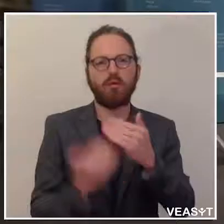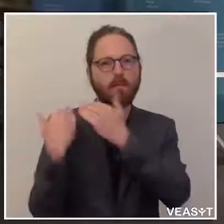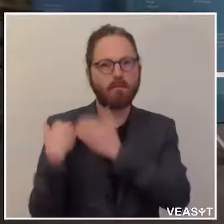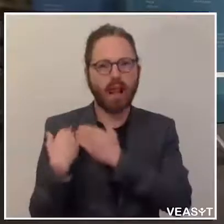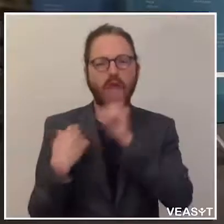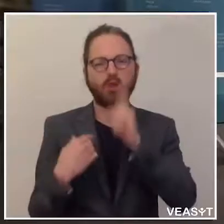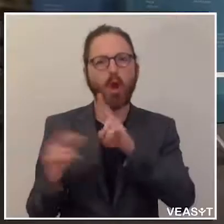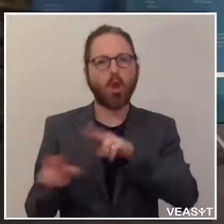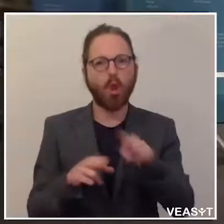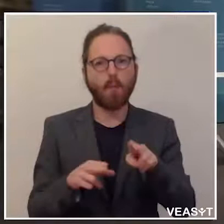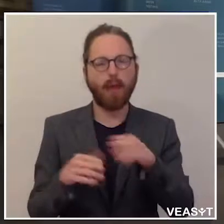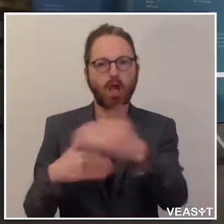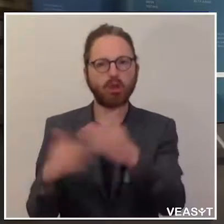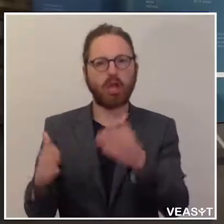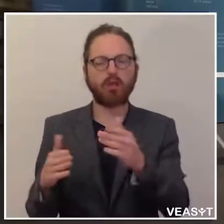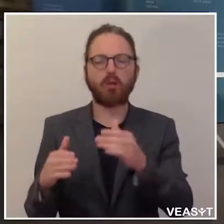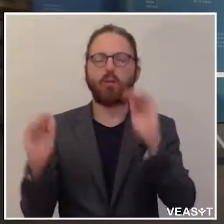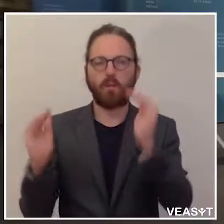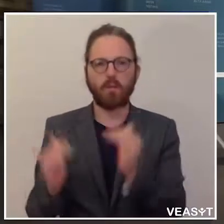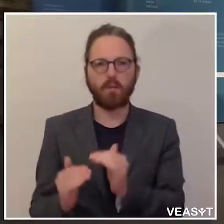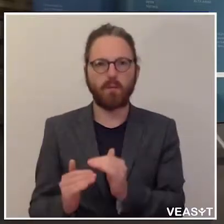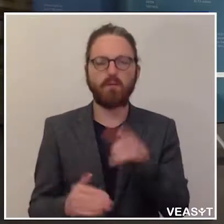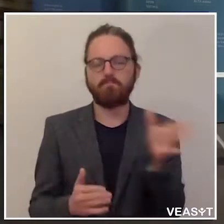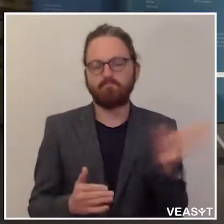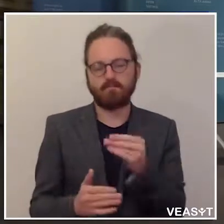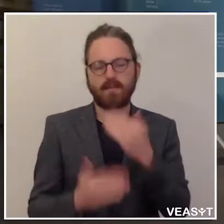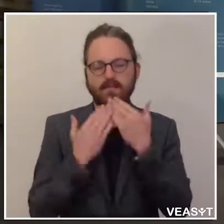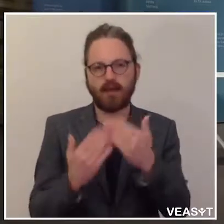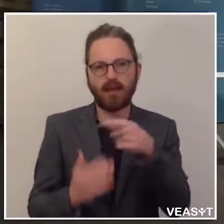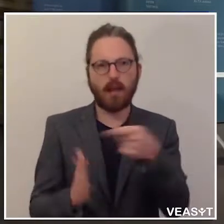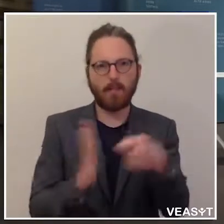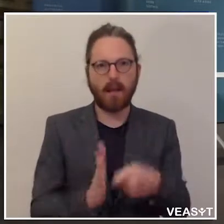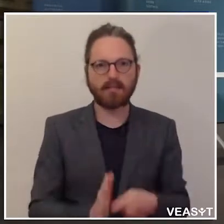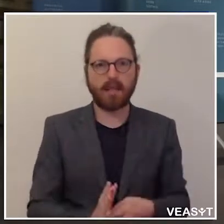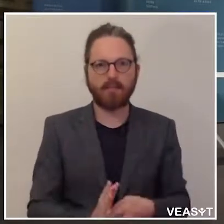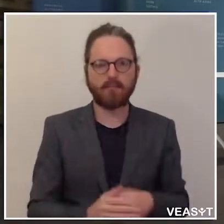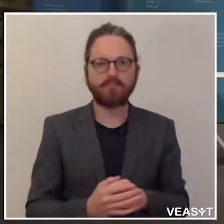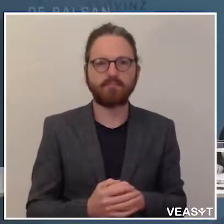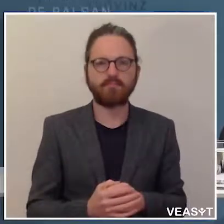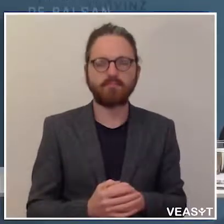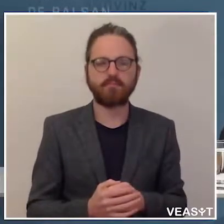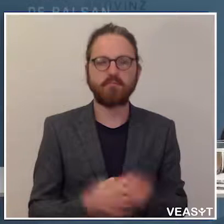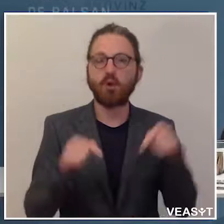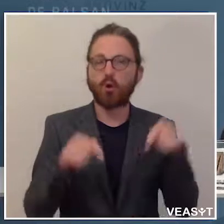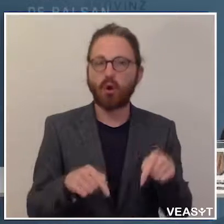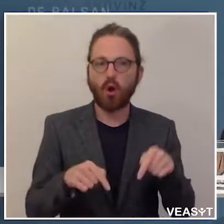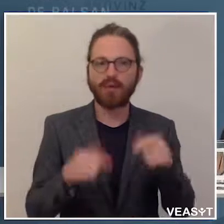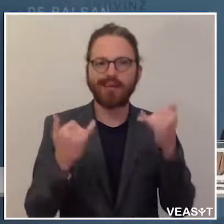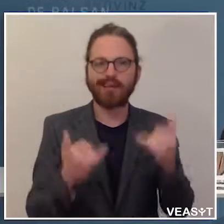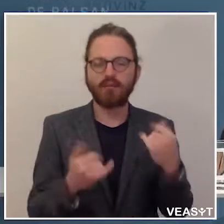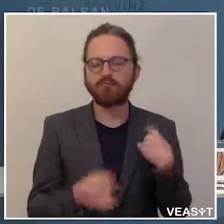weil in virtù della rivale situazione i